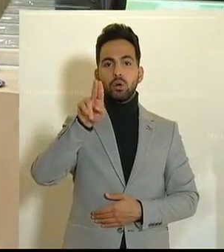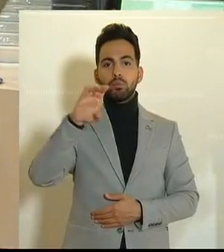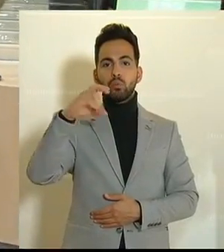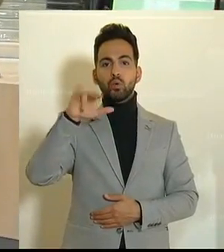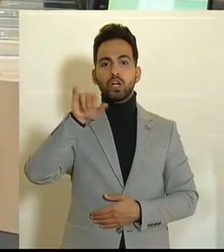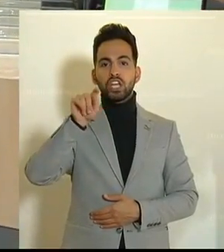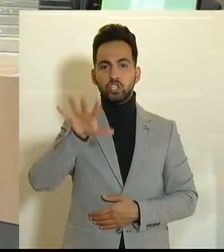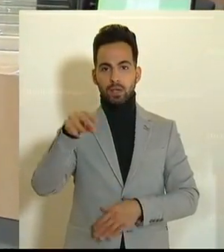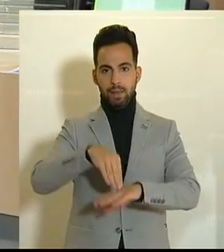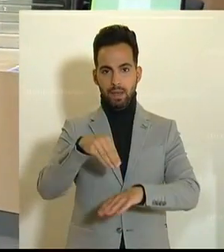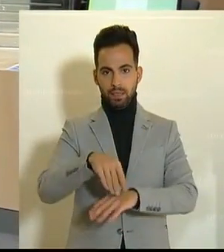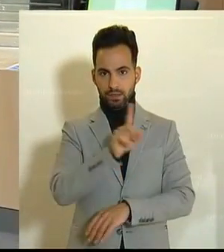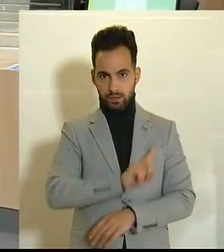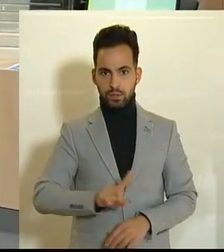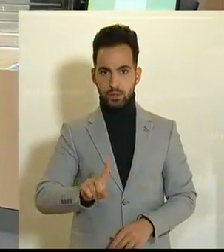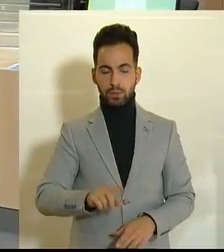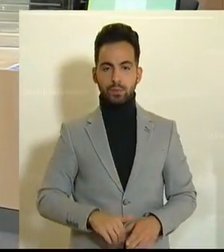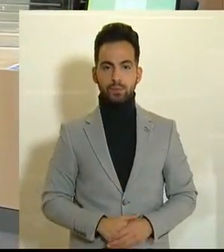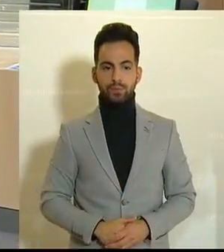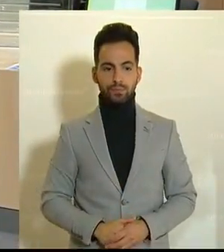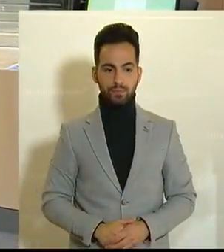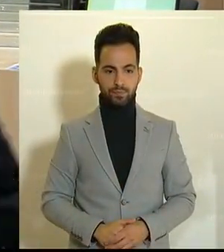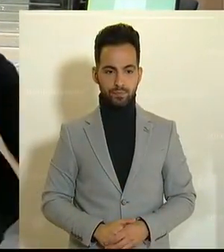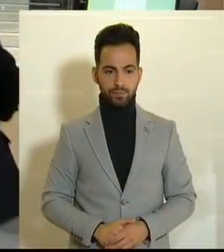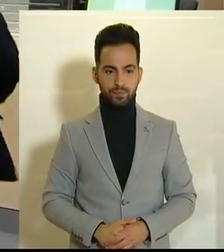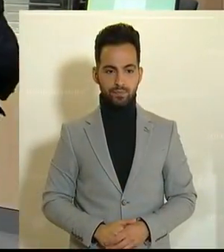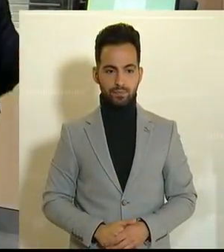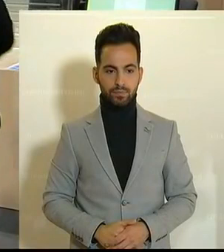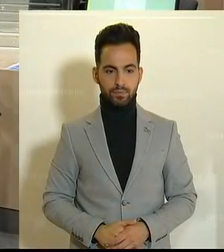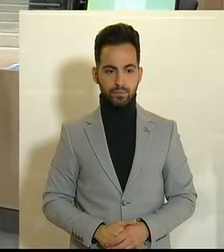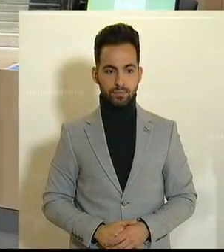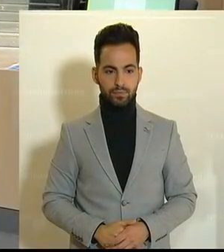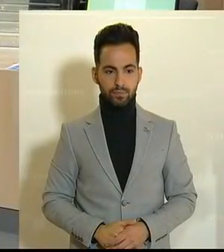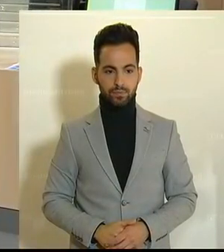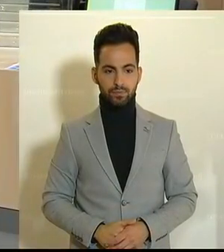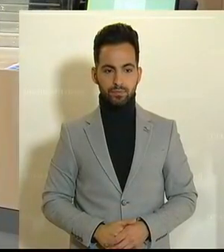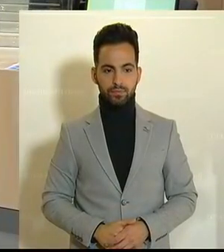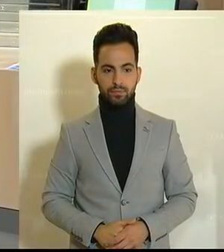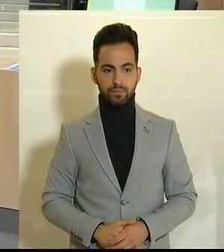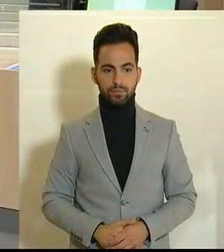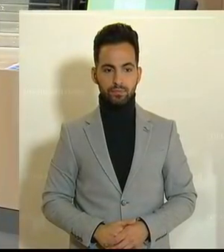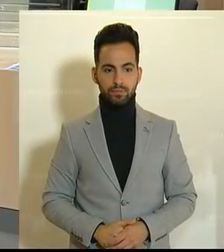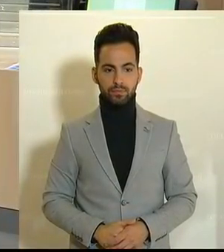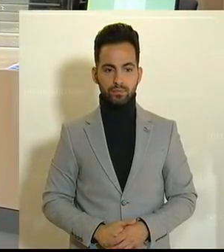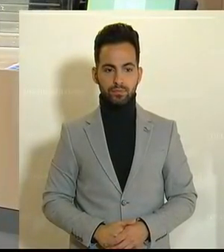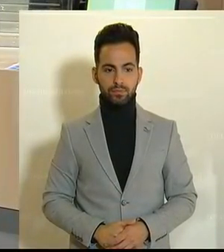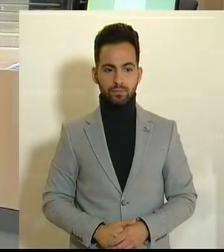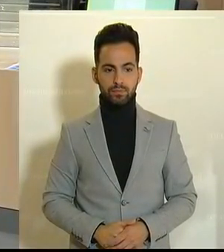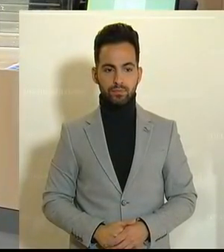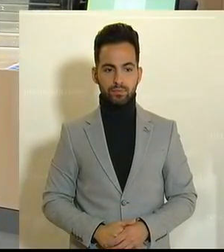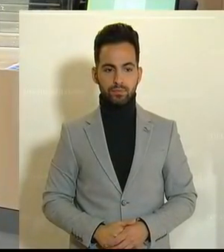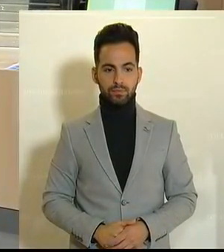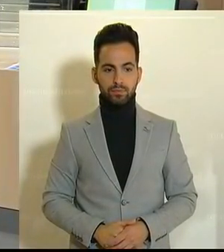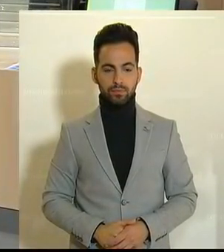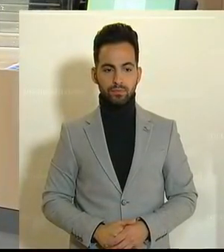Es folgt eine tatsächliche Berichtigung von SPÖ-Abgeordneten Josef Muchic. Die Hackler-Regelung wurde übrigens vor gar nicht allzu